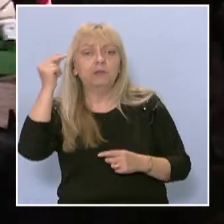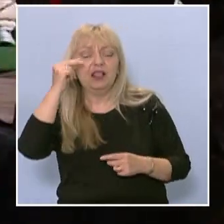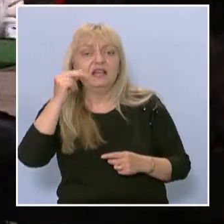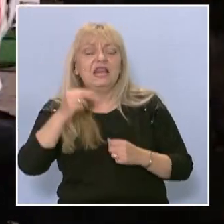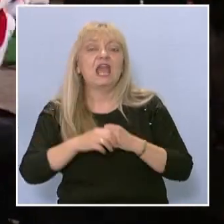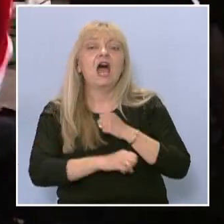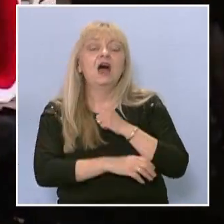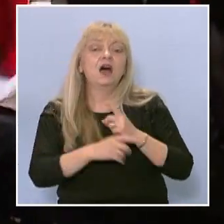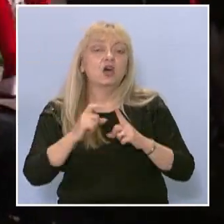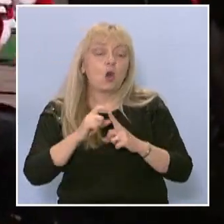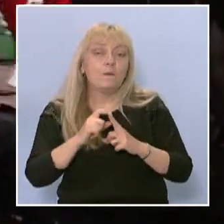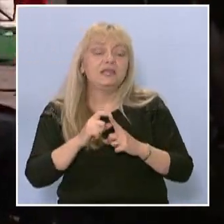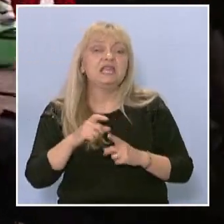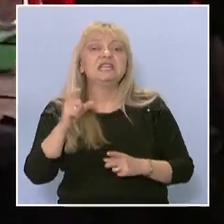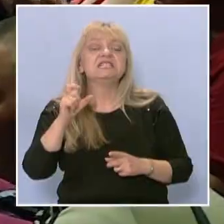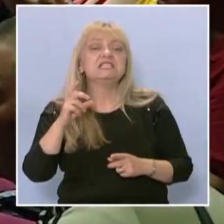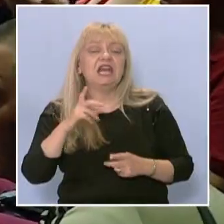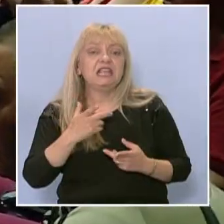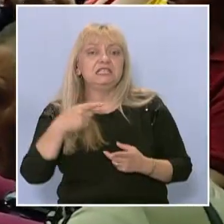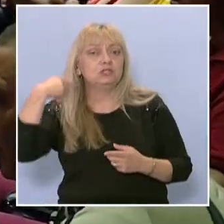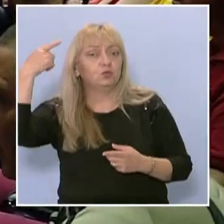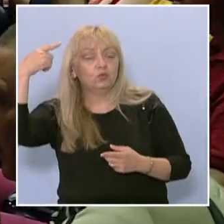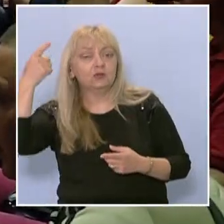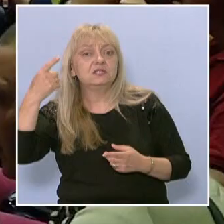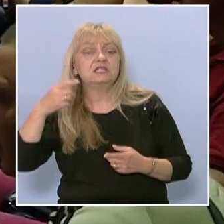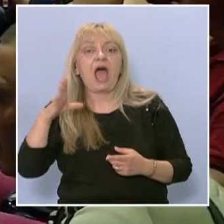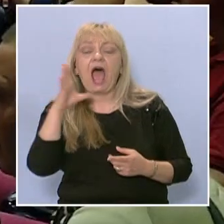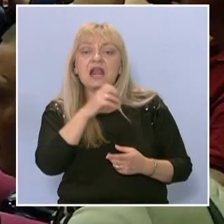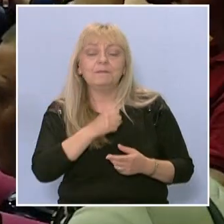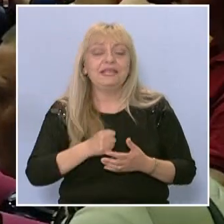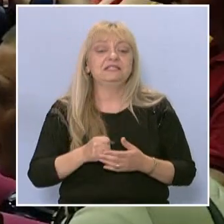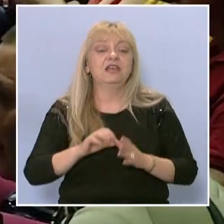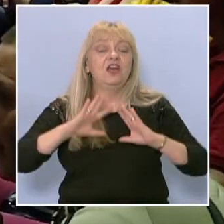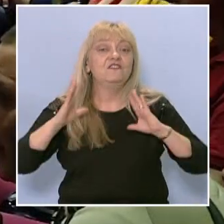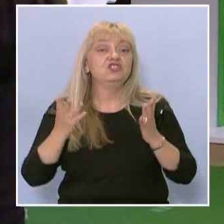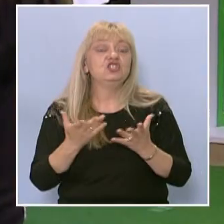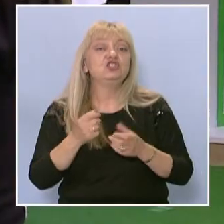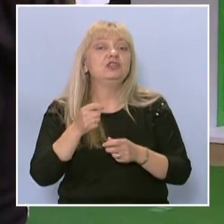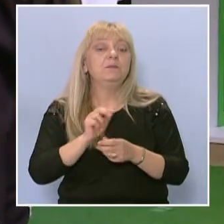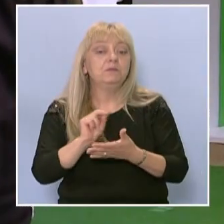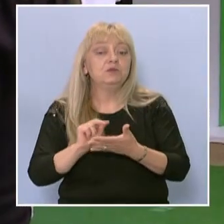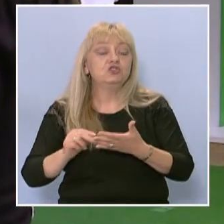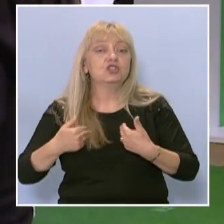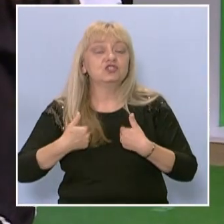украинци, сирийци, турци, арменци. И всички те заедно пишат своята красива приказка.